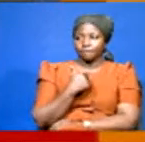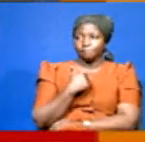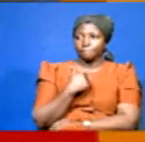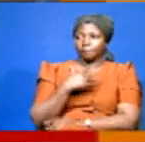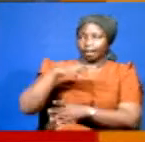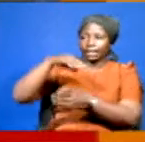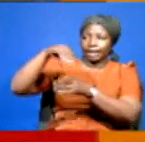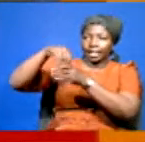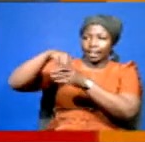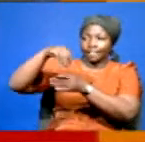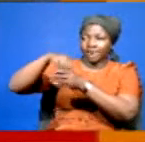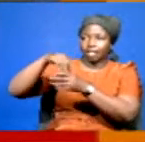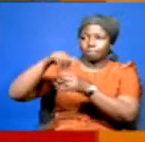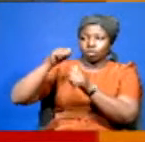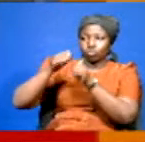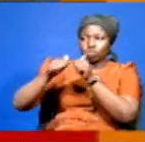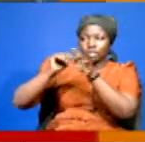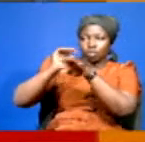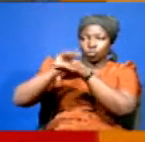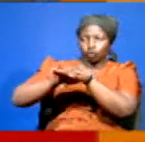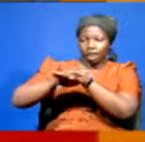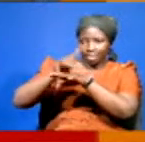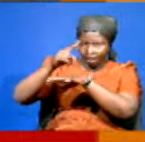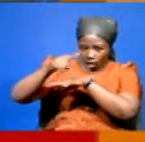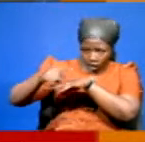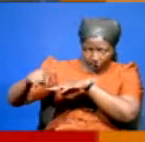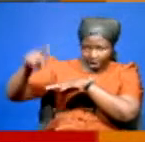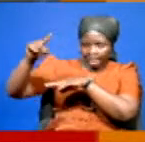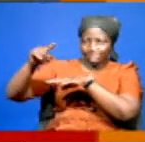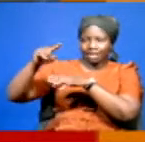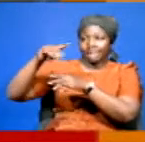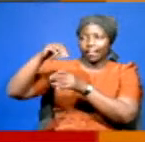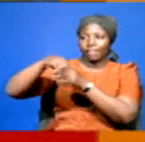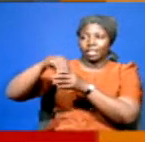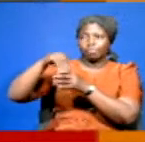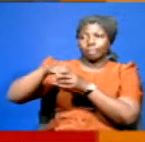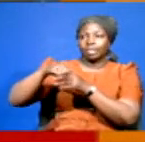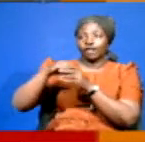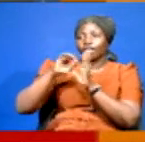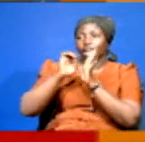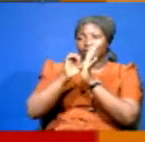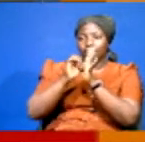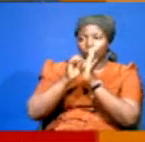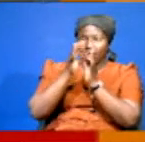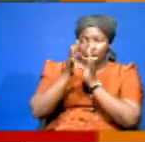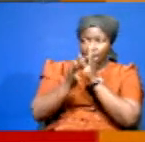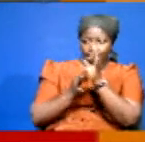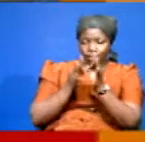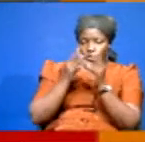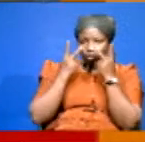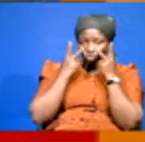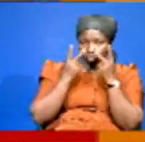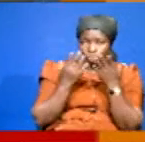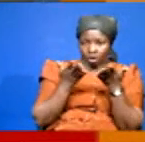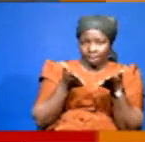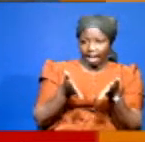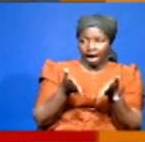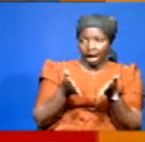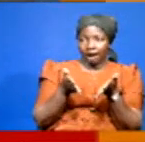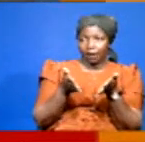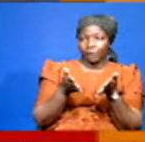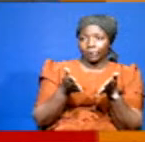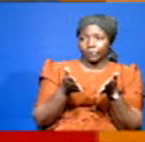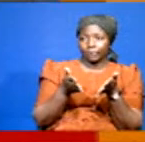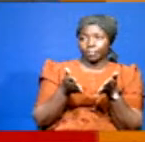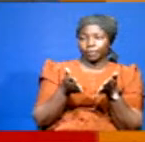investment inayostahili, right investment. Kwa mfano tukiangalia kwa saa hii tuna